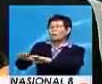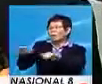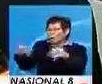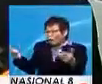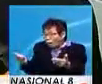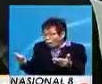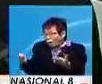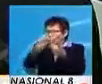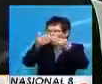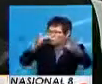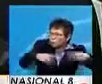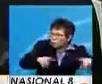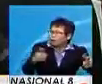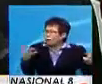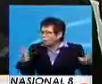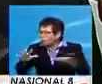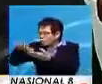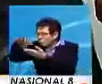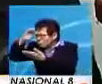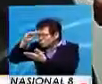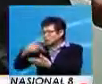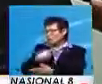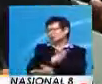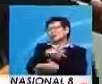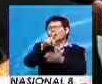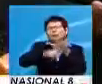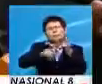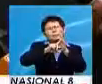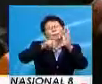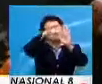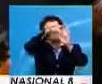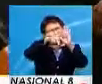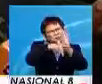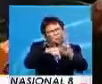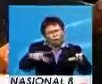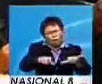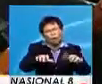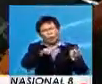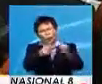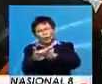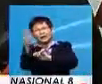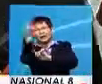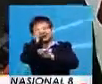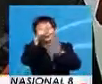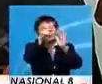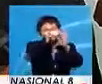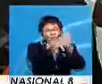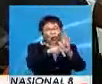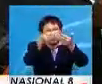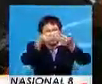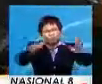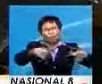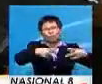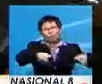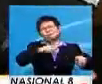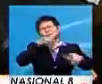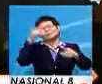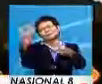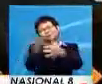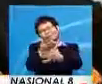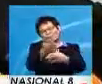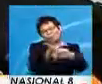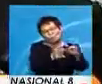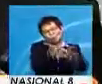dia punya pasaran Supaya apa pun polisi yang akan dilaksanakan oleh kerajaan untuk membuka pasaran tidak menjejaskan